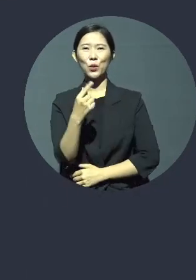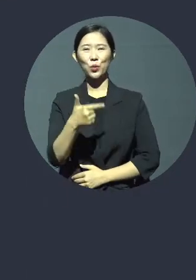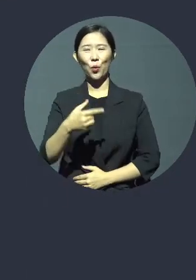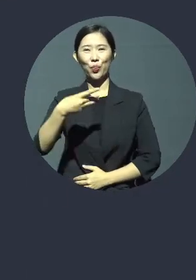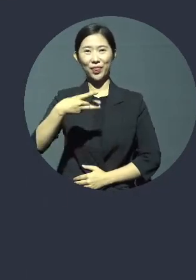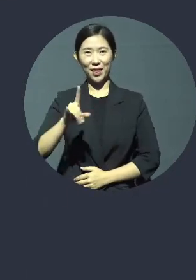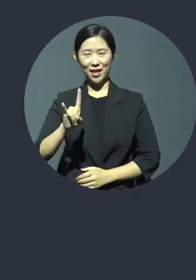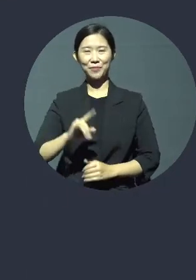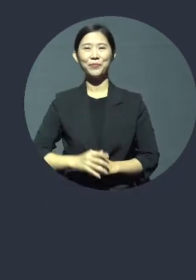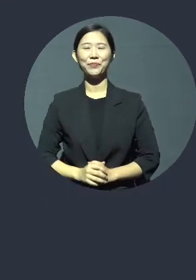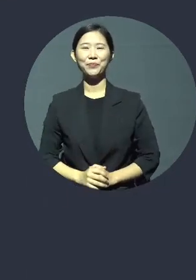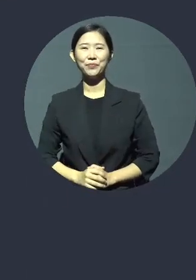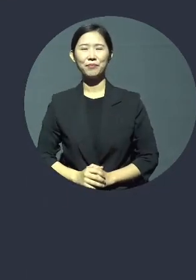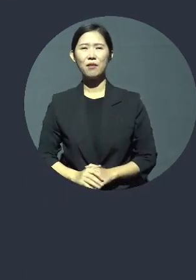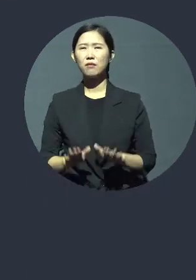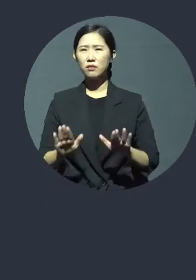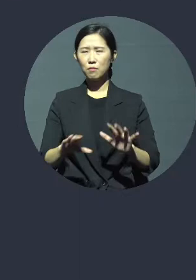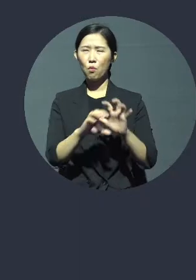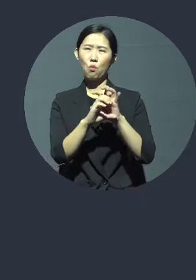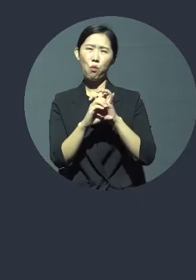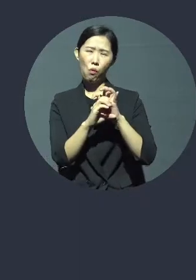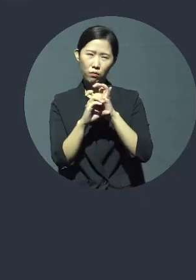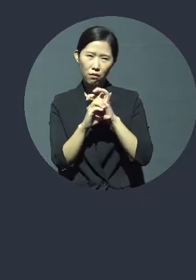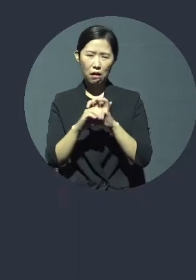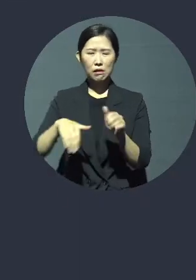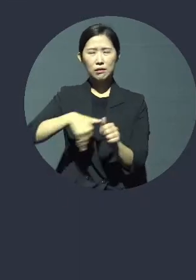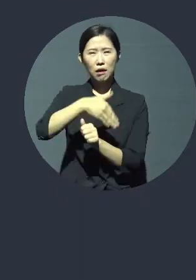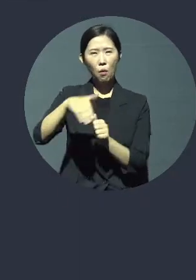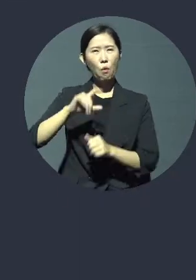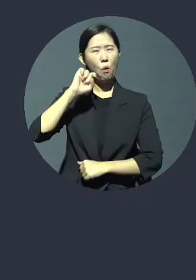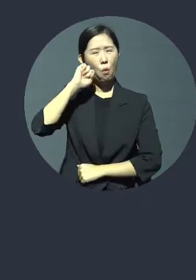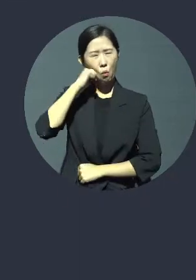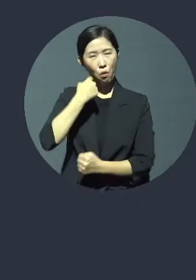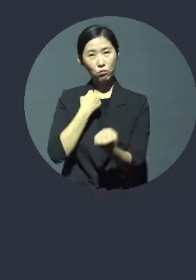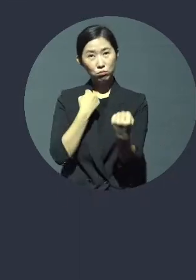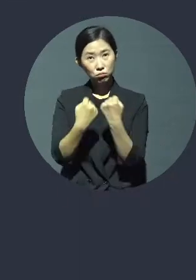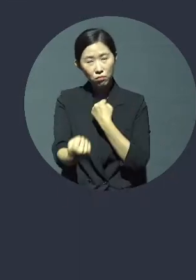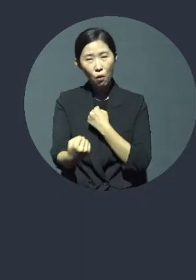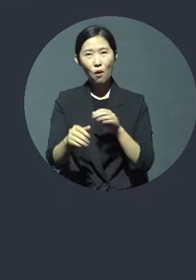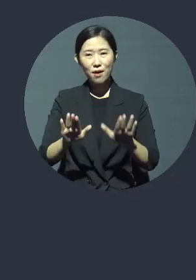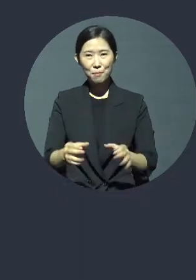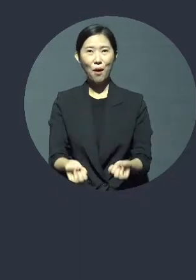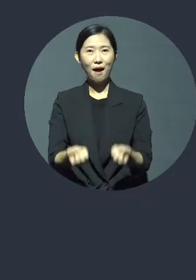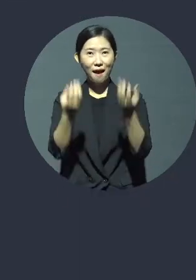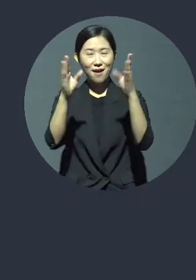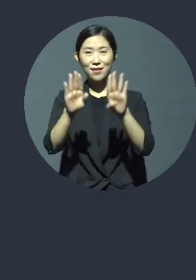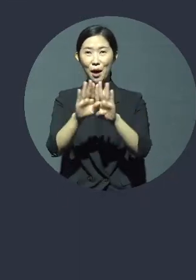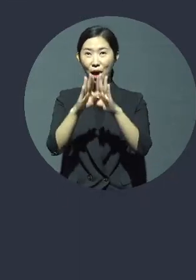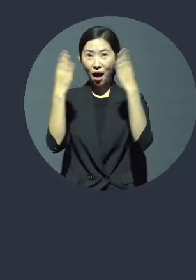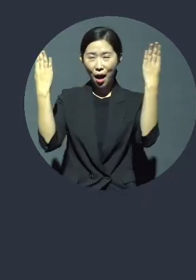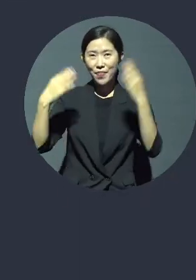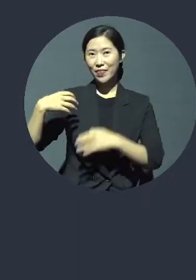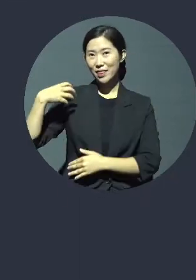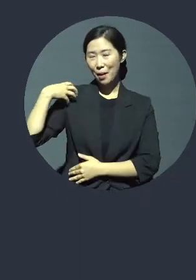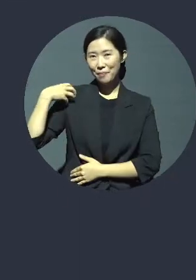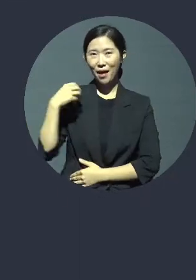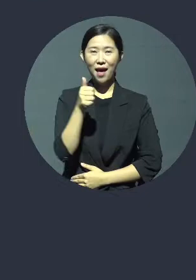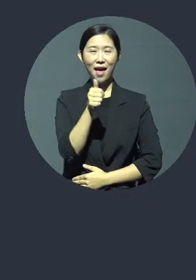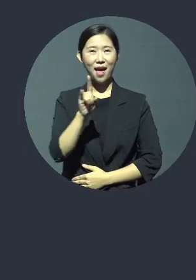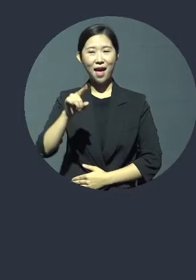네, 코로나로 어려운 여건에도 불구하고 이렇게 뜻깊은 디자인 행사를 마련해 주신 헤럴드 측에 먼저